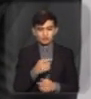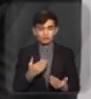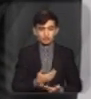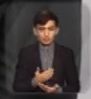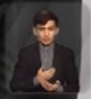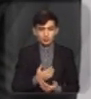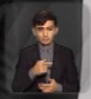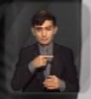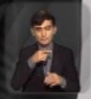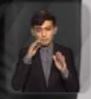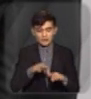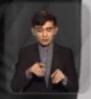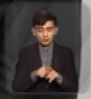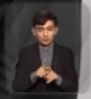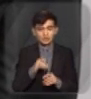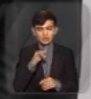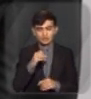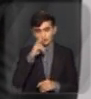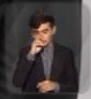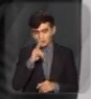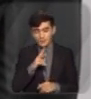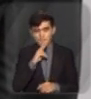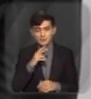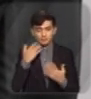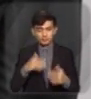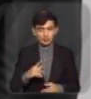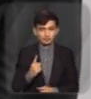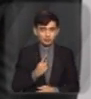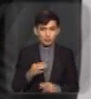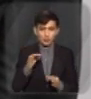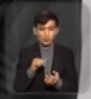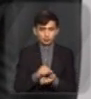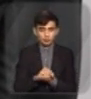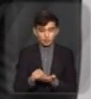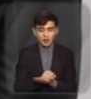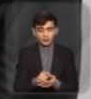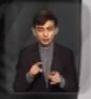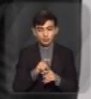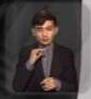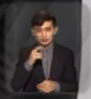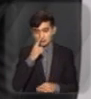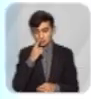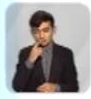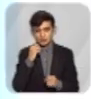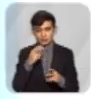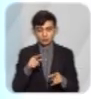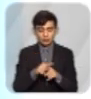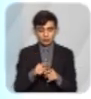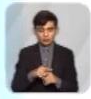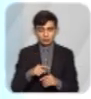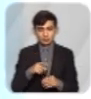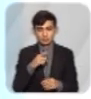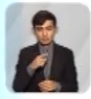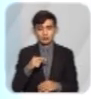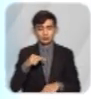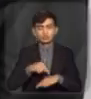живет уже в этом помещении и 2,5 месяца ждет вот этих разрешительных бумаг. Вы представляете, какой дискомфорт он